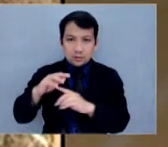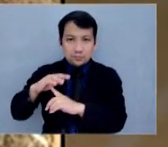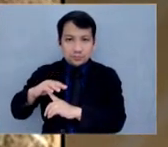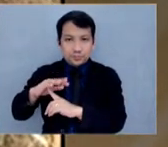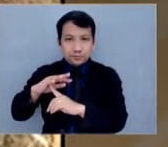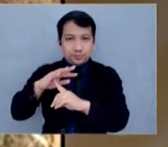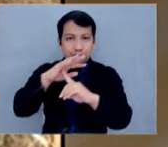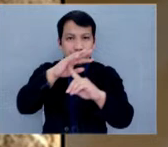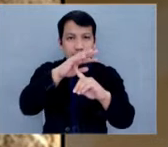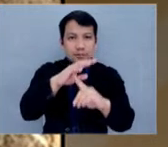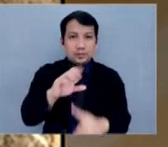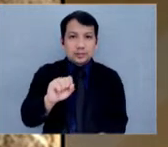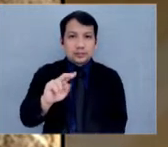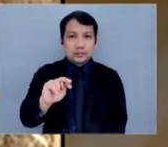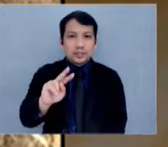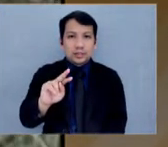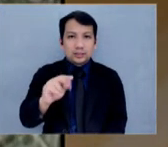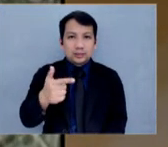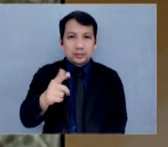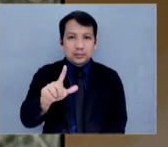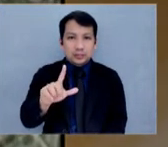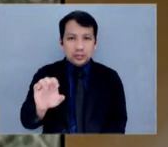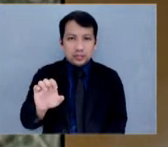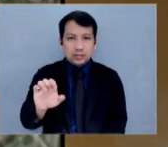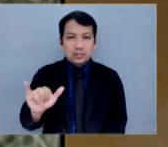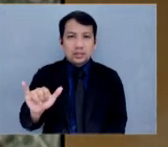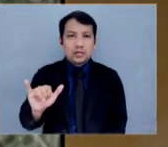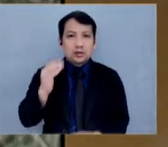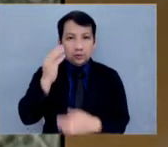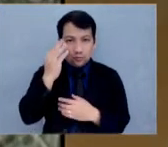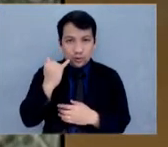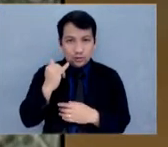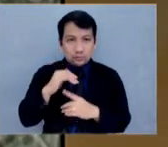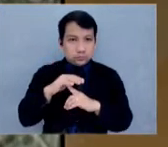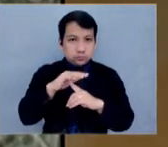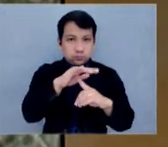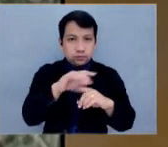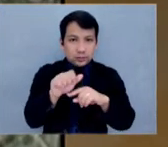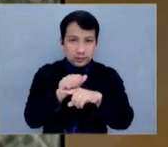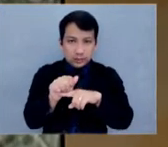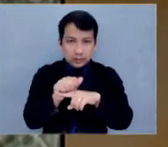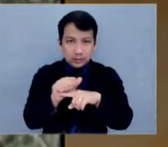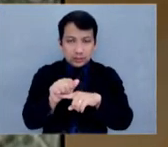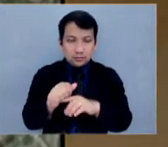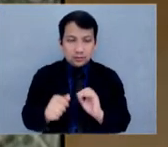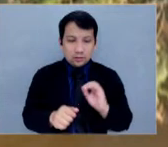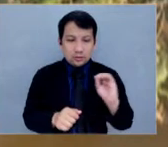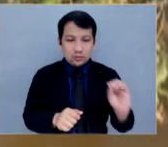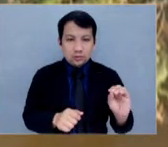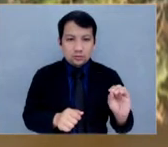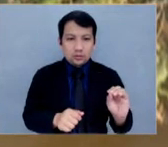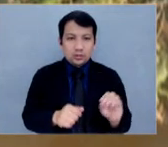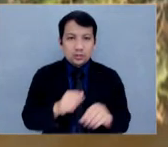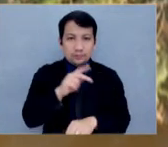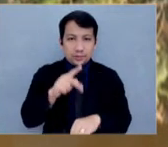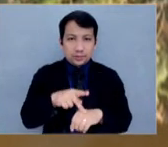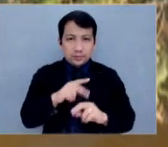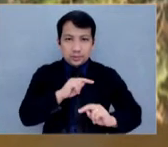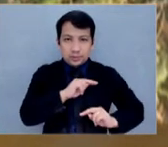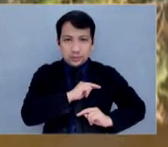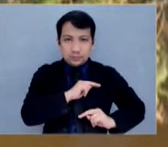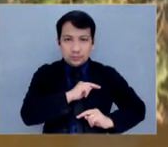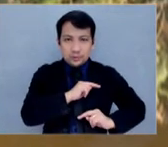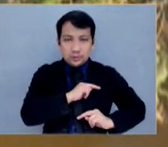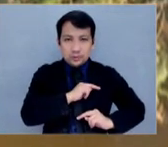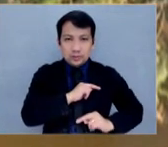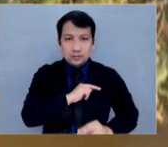Airport ang Robinson's R-22 trainer para sa isang flight training. Pagmamay-ari ito ng Philippine Navy, Cavite City raw ang regular na